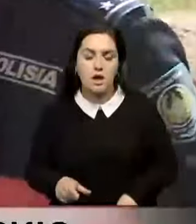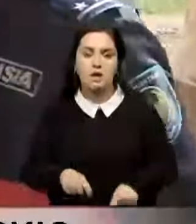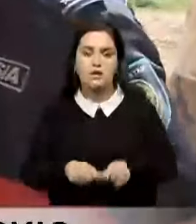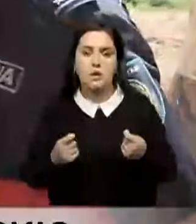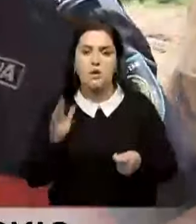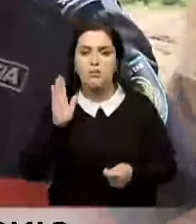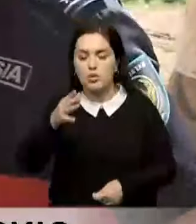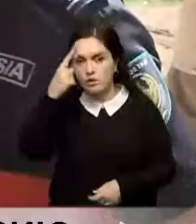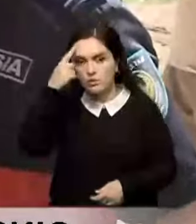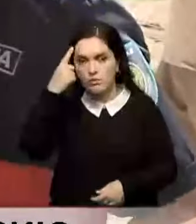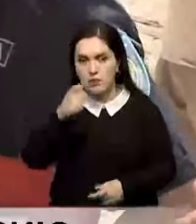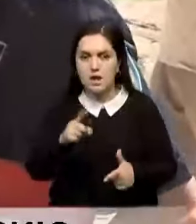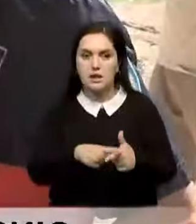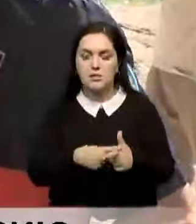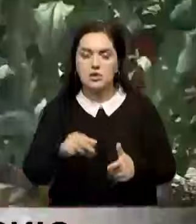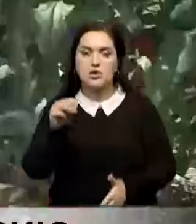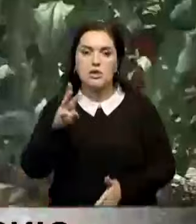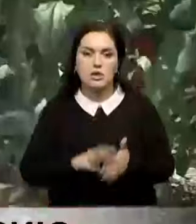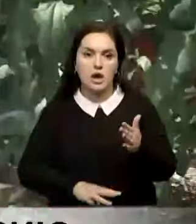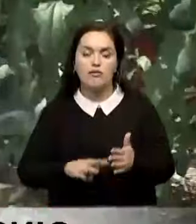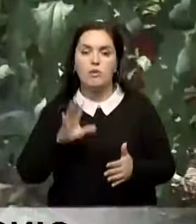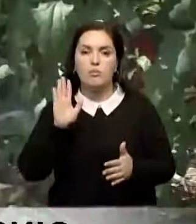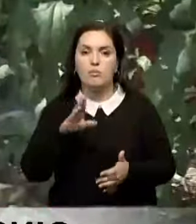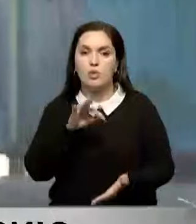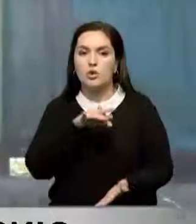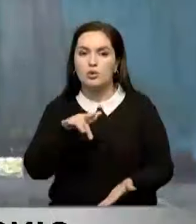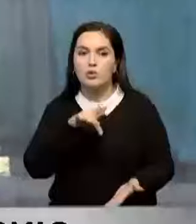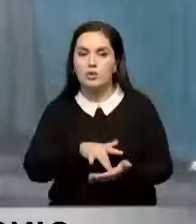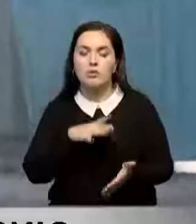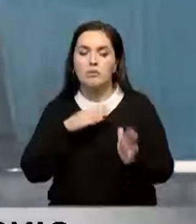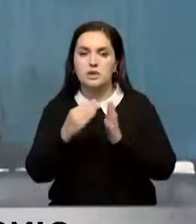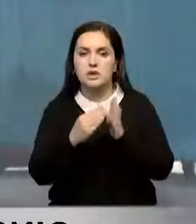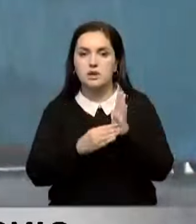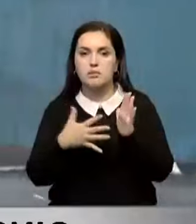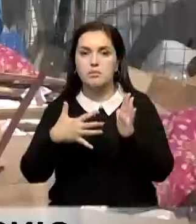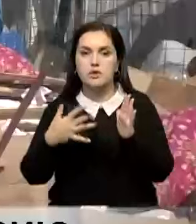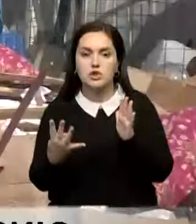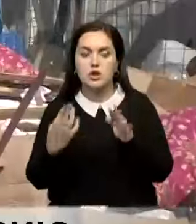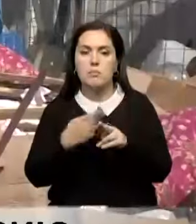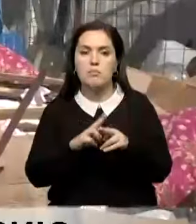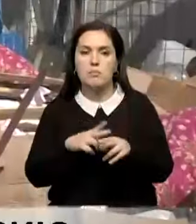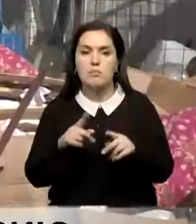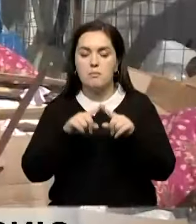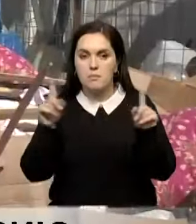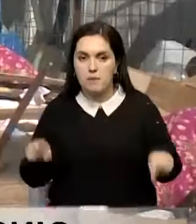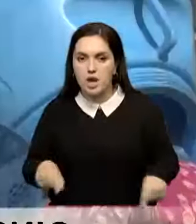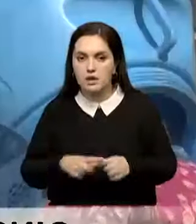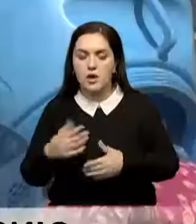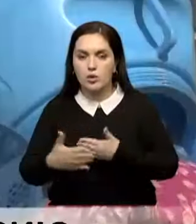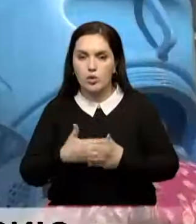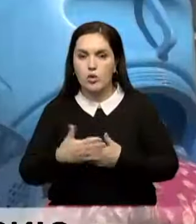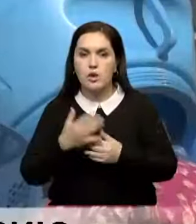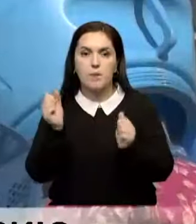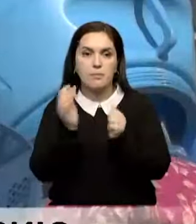Нарушителям грозят предупреждения либо штраф. С начала года по городу уже составили 54 административных протокола, 15